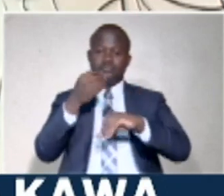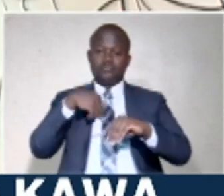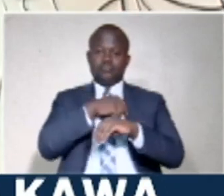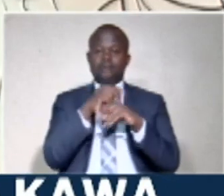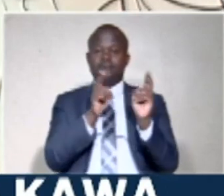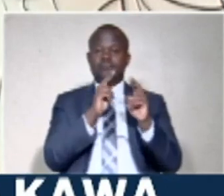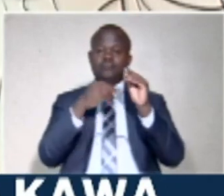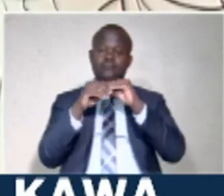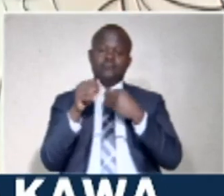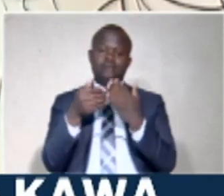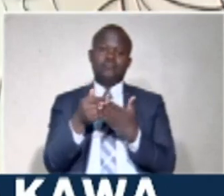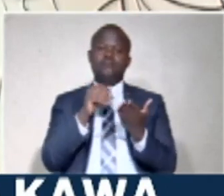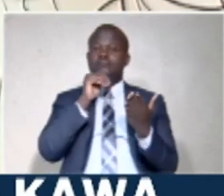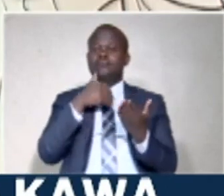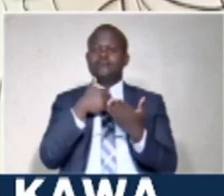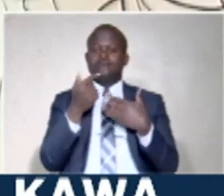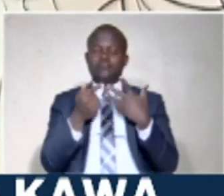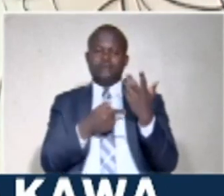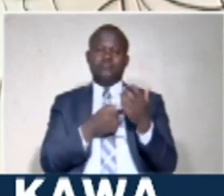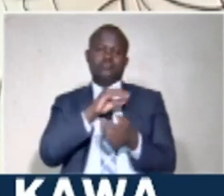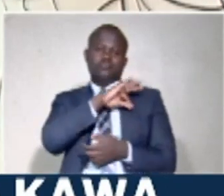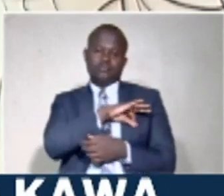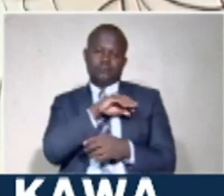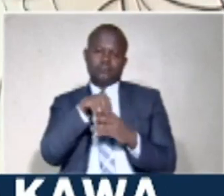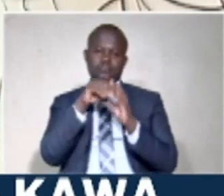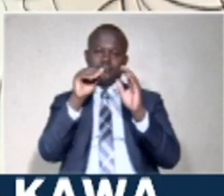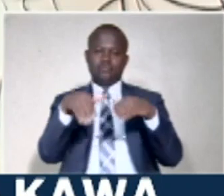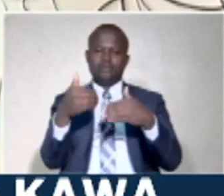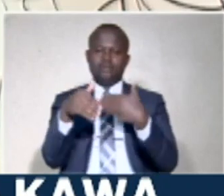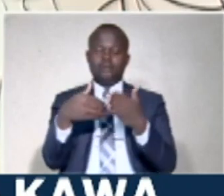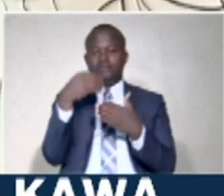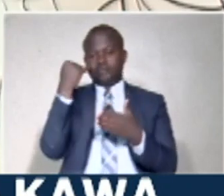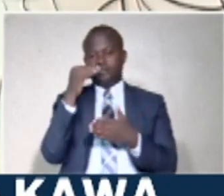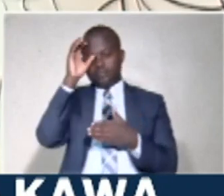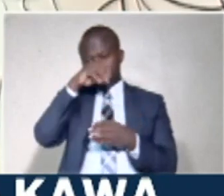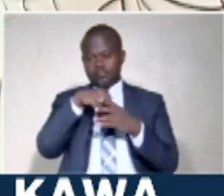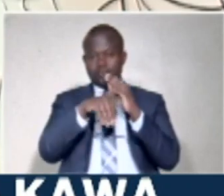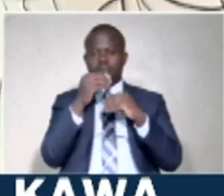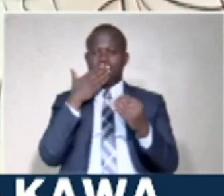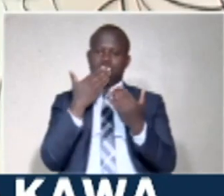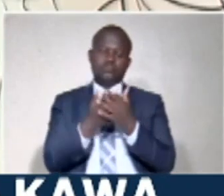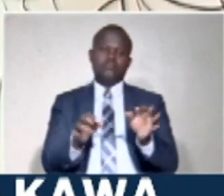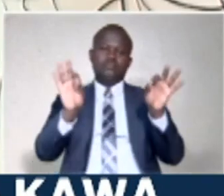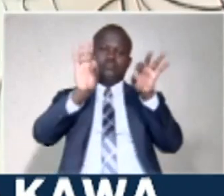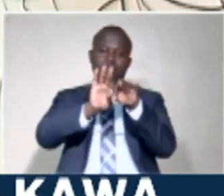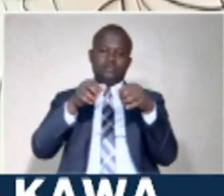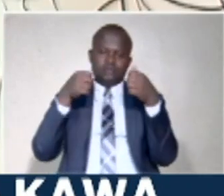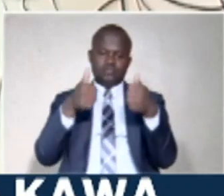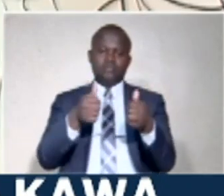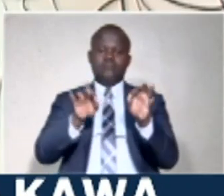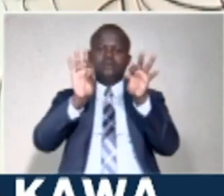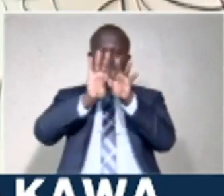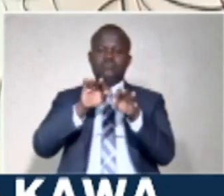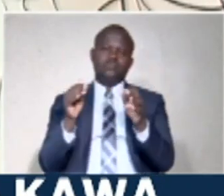dusanzwe tugurisha ariko atagira icyo yungura nk'umuhinzi. Iyo dushatse amasoko meza igiciro cyiza ni cya giciro